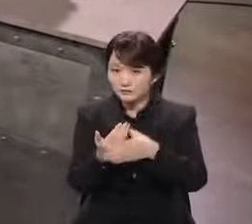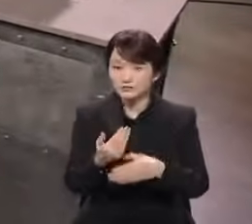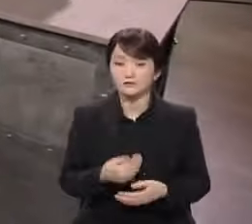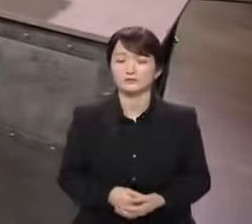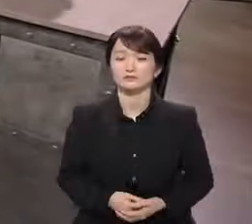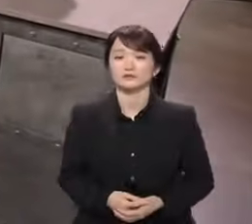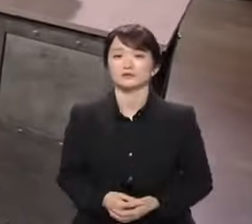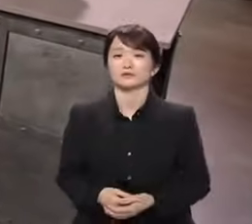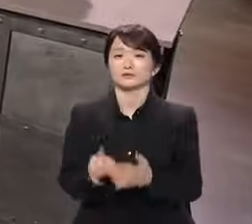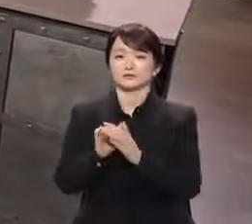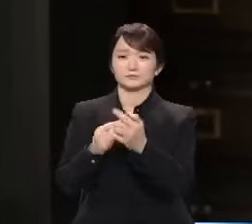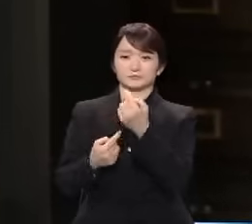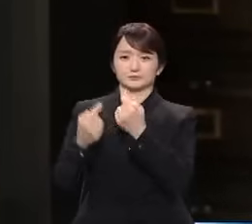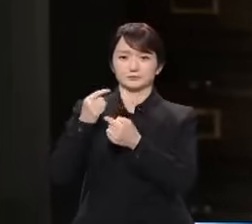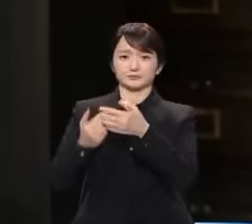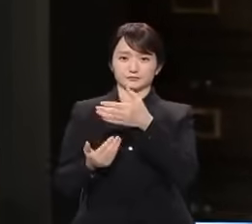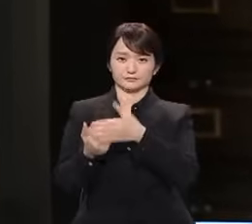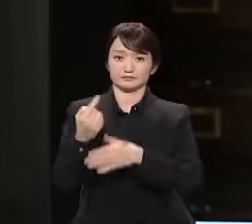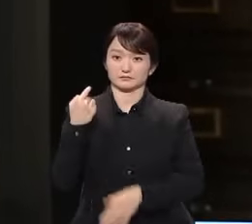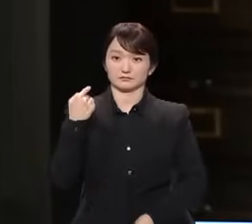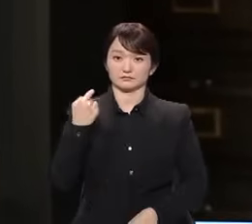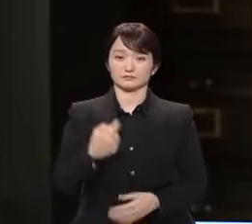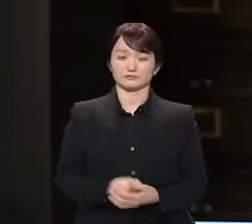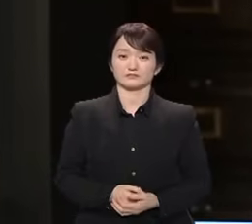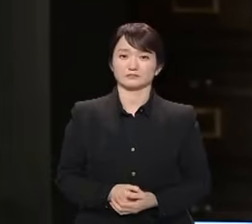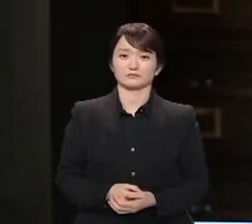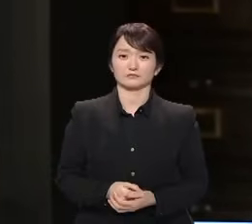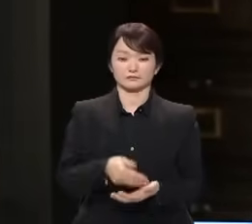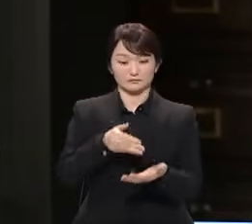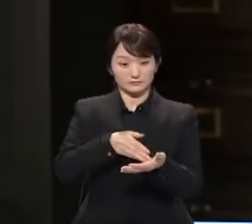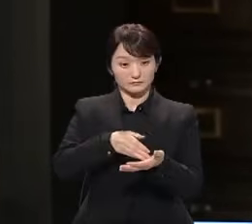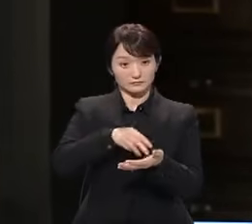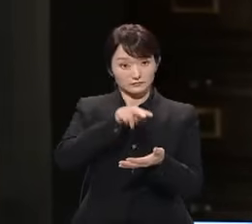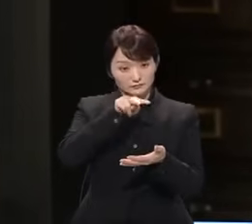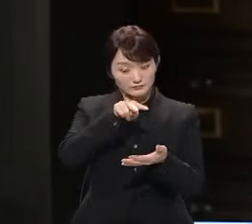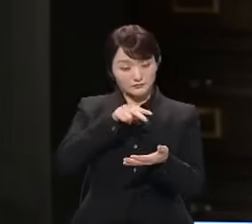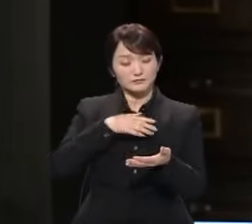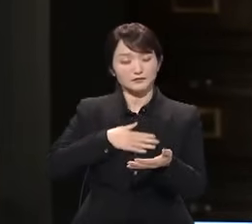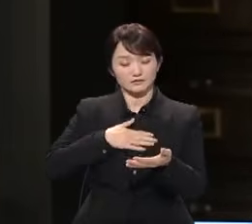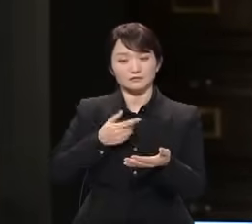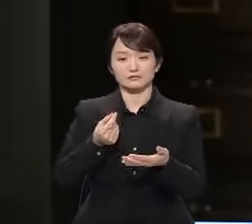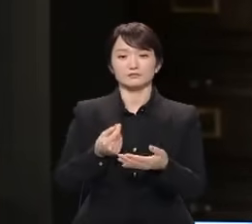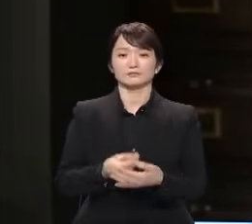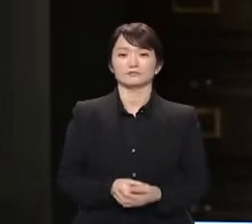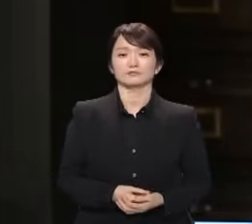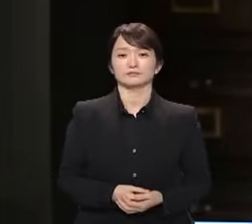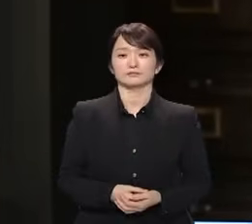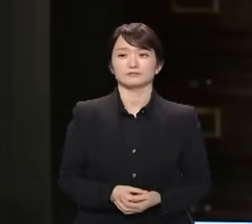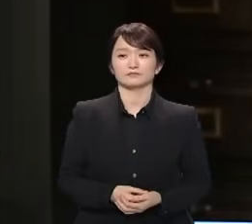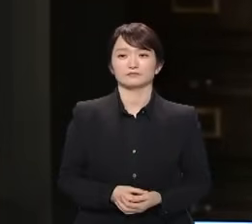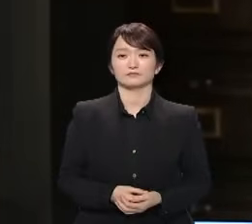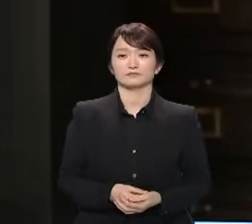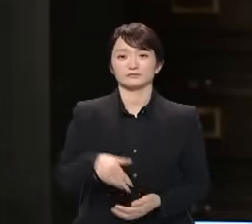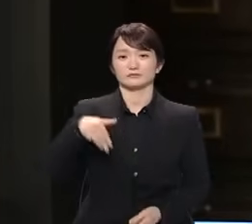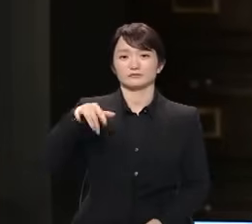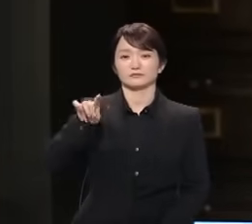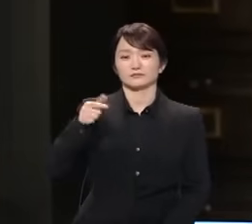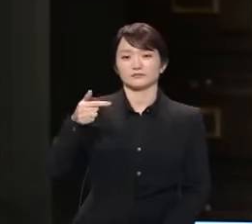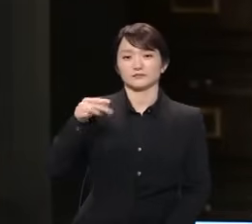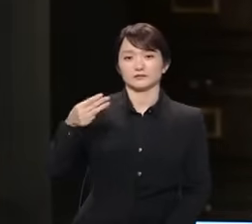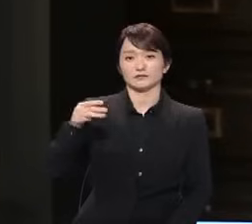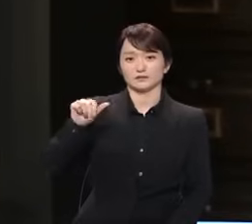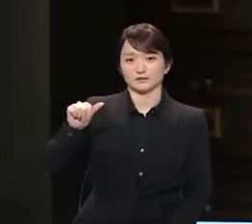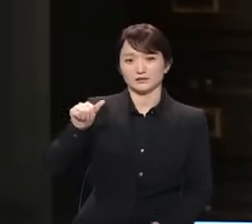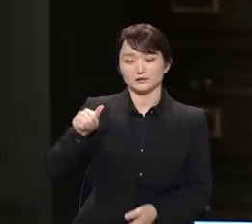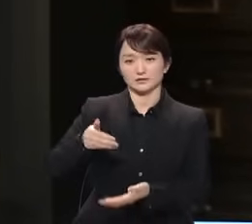사망가족께서 제보해 주신 사건입니다. 뭐 어제 뉴스를 보셨으면 아시는 분들 계실 거예요. 자, 일단 그 채널 A 리포트